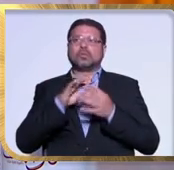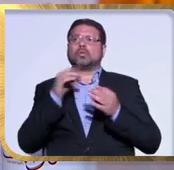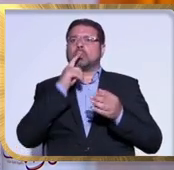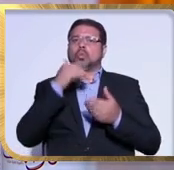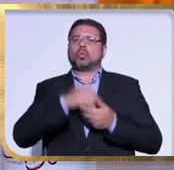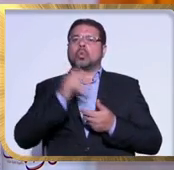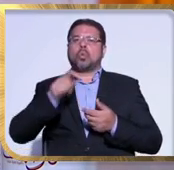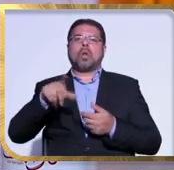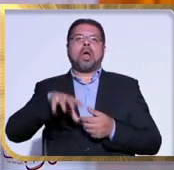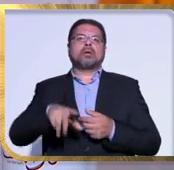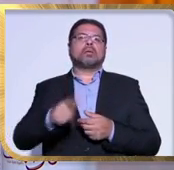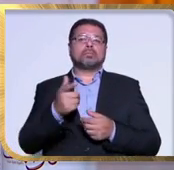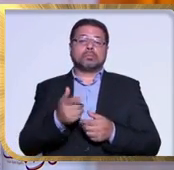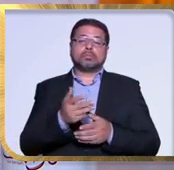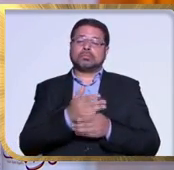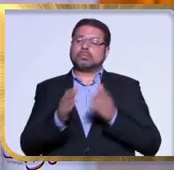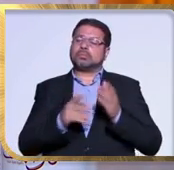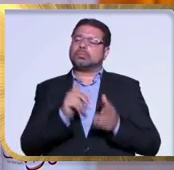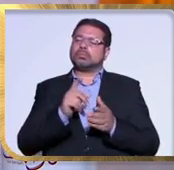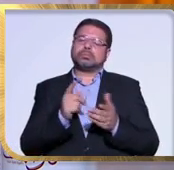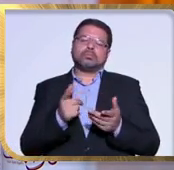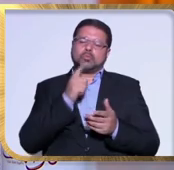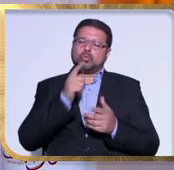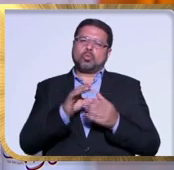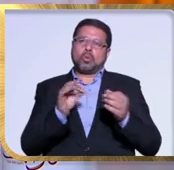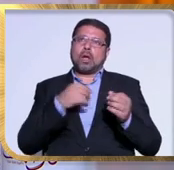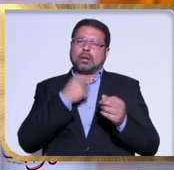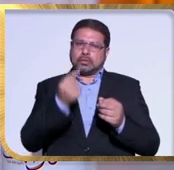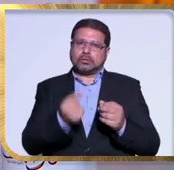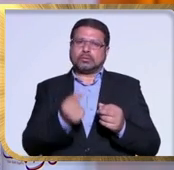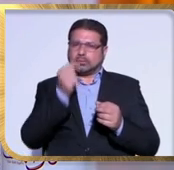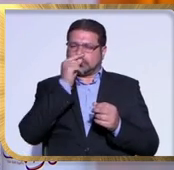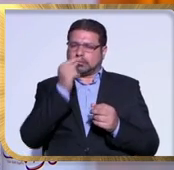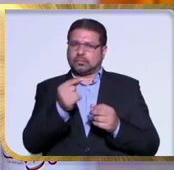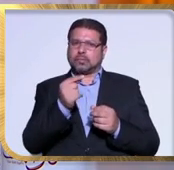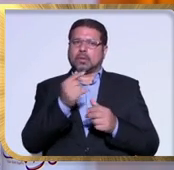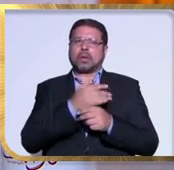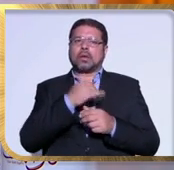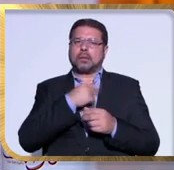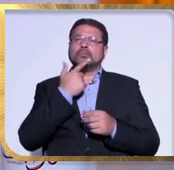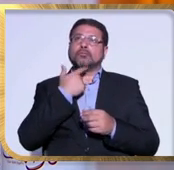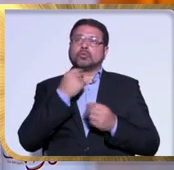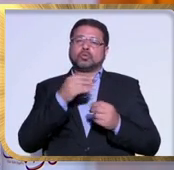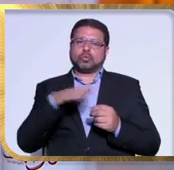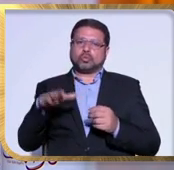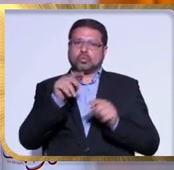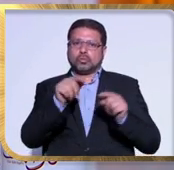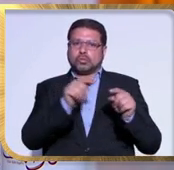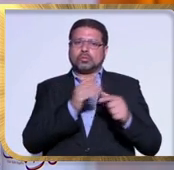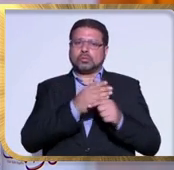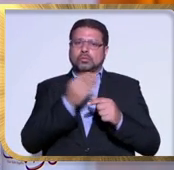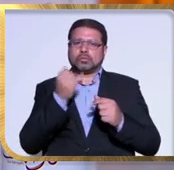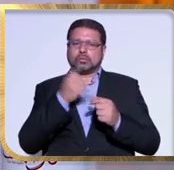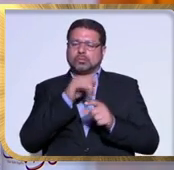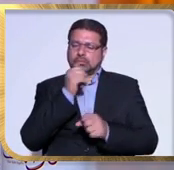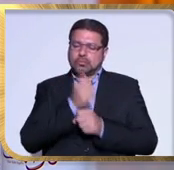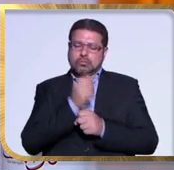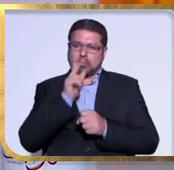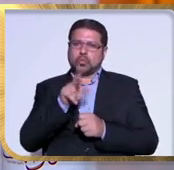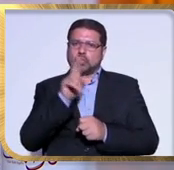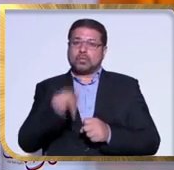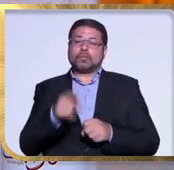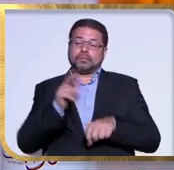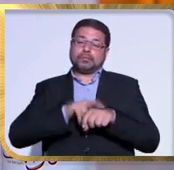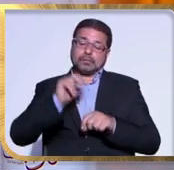تحكم عليه بانه المال بتاعه حرام فارجو ان احنا واتمنى على حضرتك التثبت من الامر